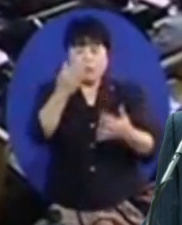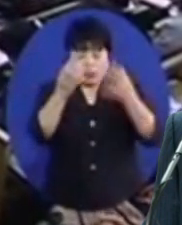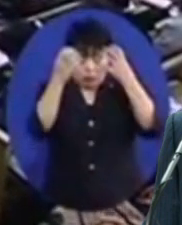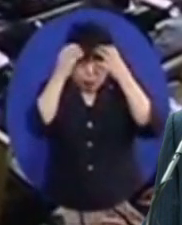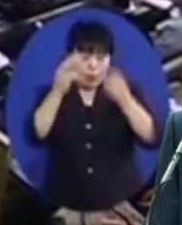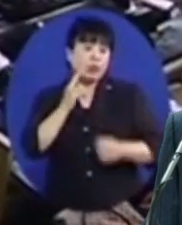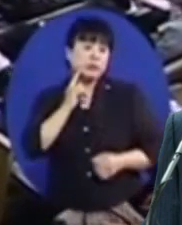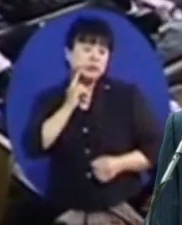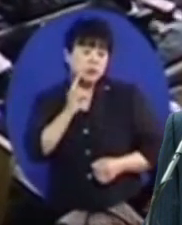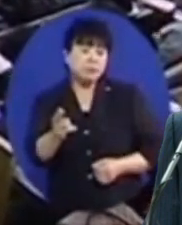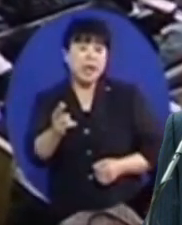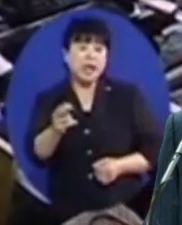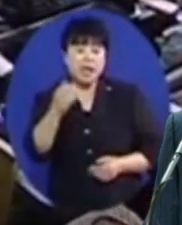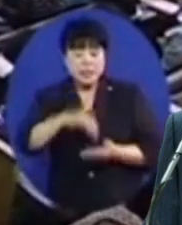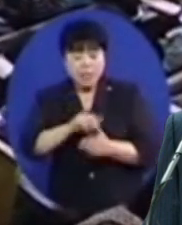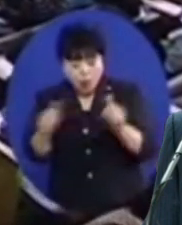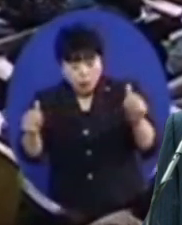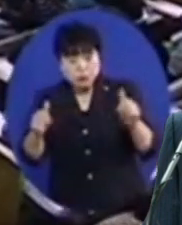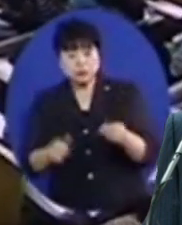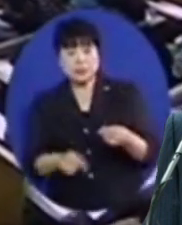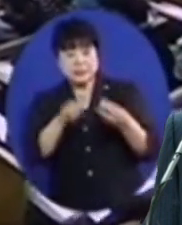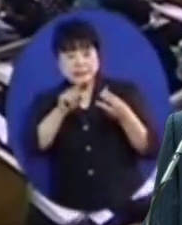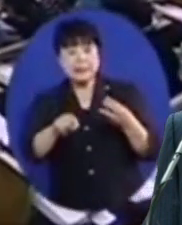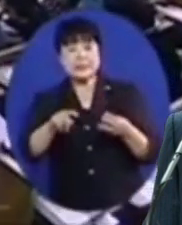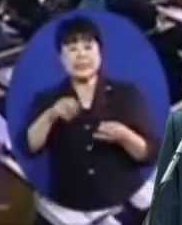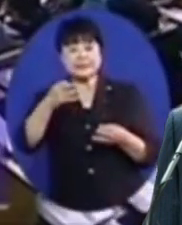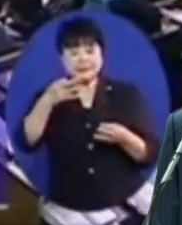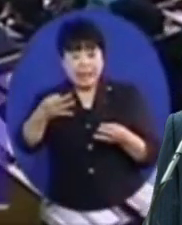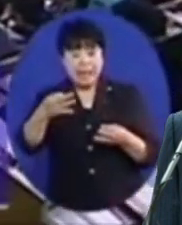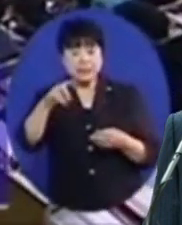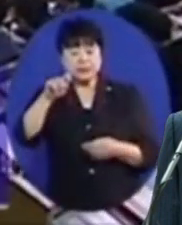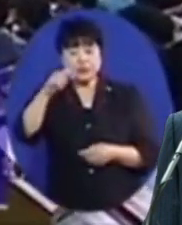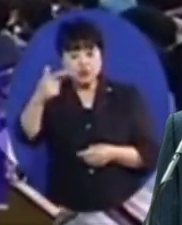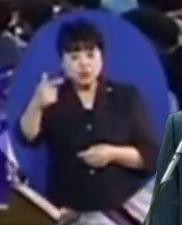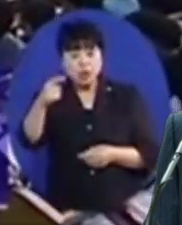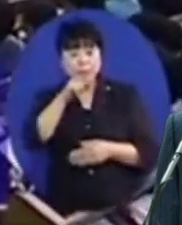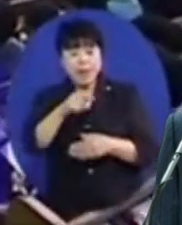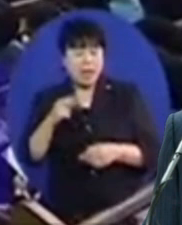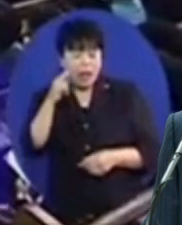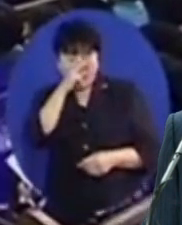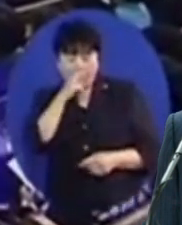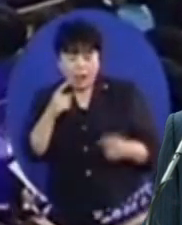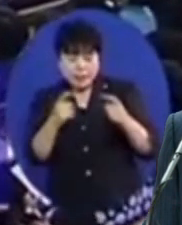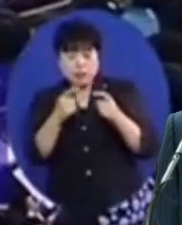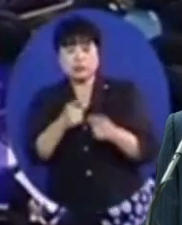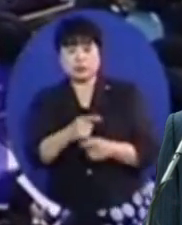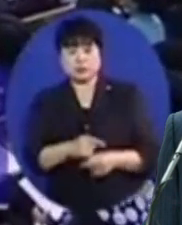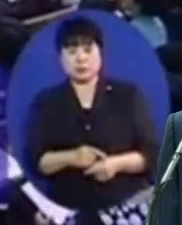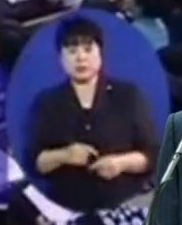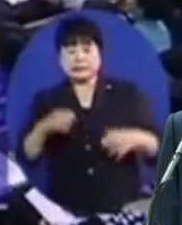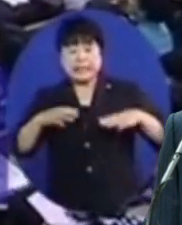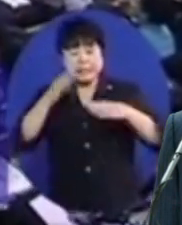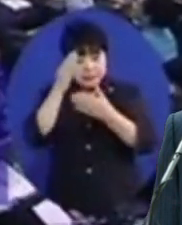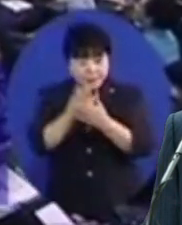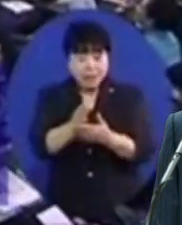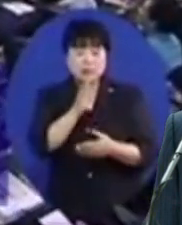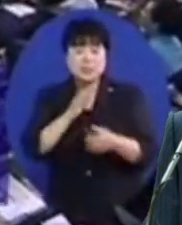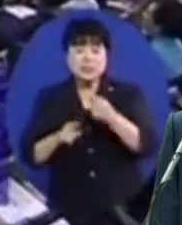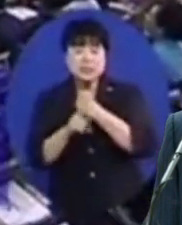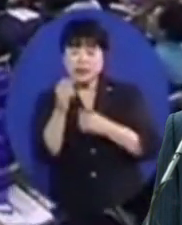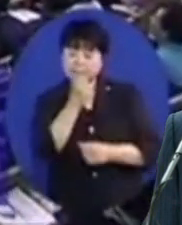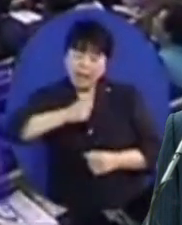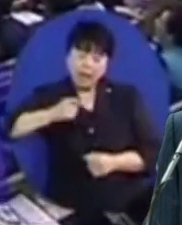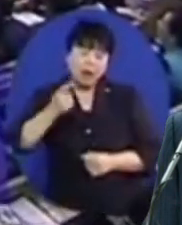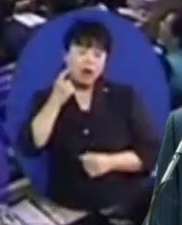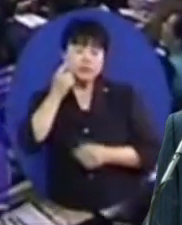것입니다. 야고보서 3장 14절로 16절에 너희 마음속에 독한 시기와 다툼이 있으면 자랑하지 말라. 진리를 거슬려